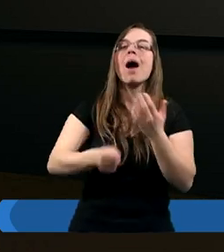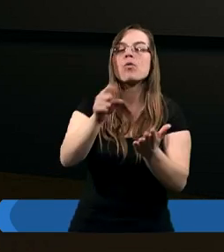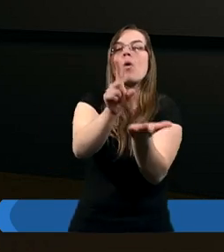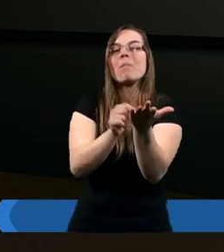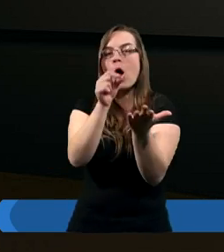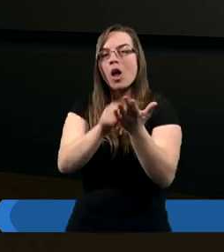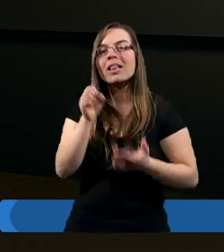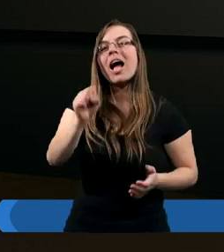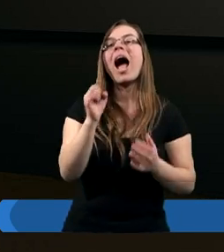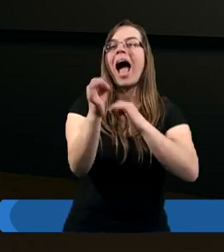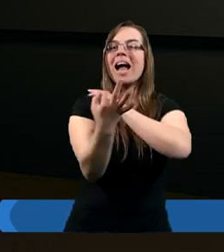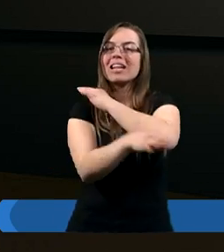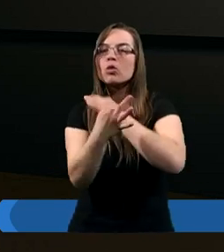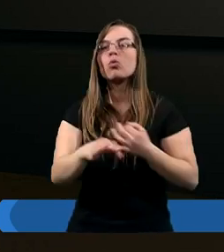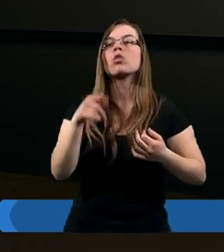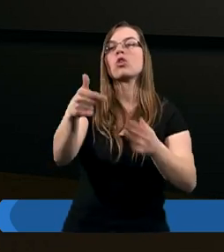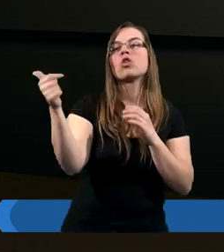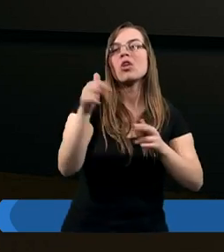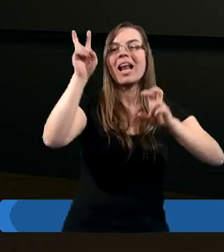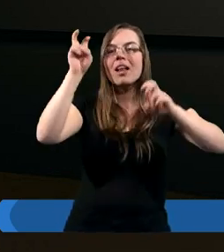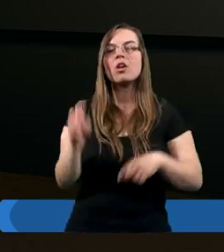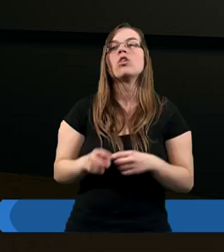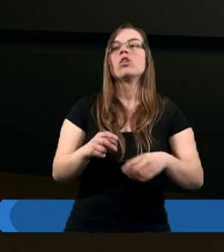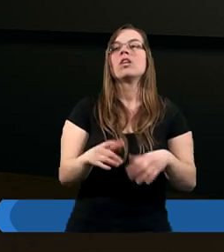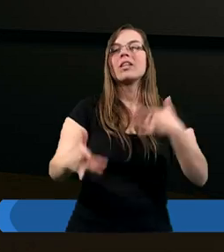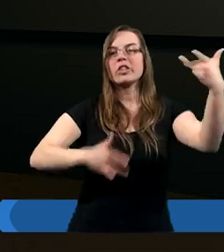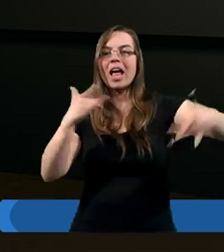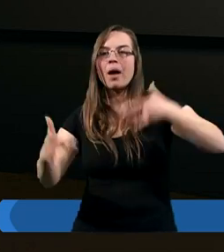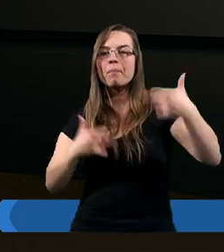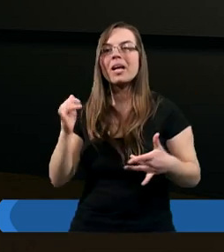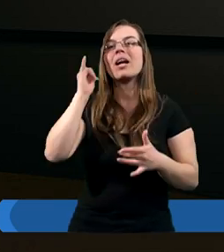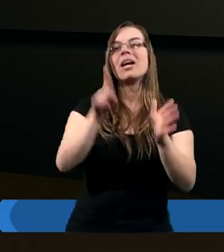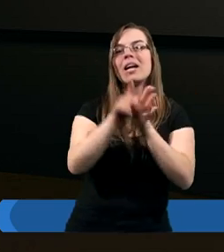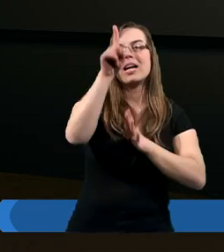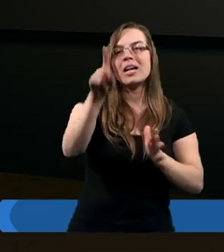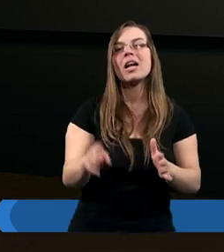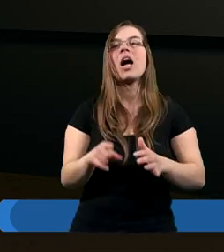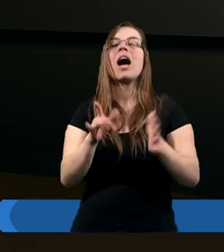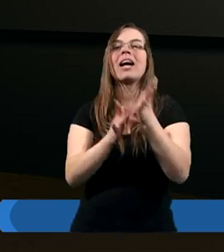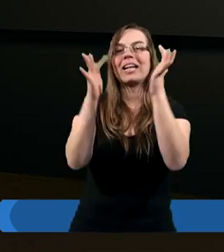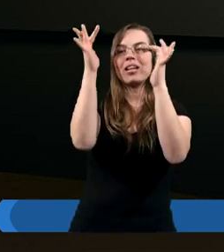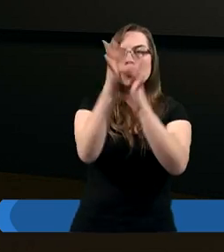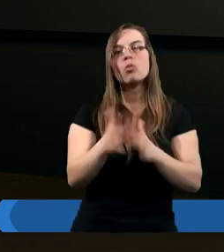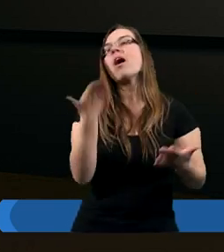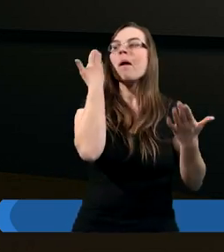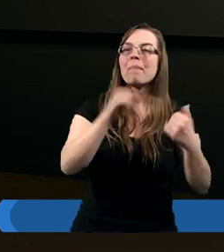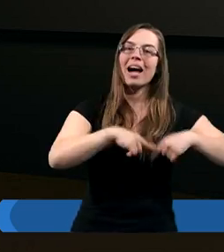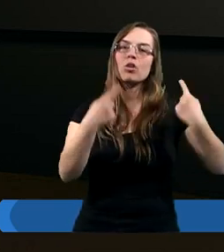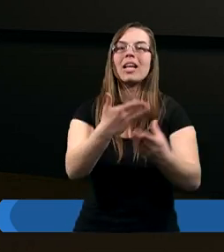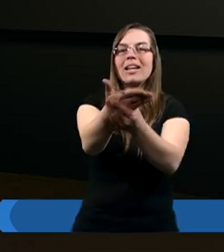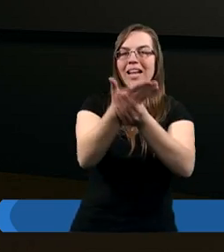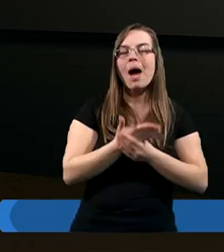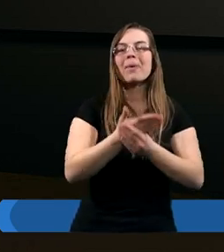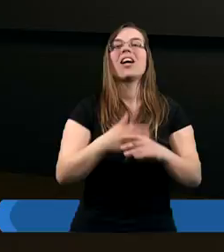apostoła Piotra, a studium zatytułowane będzie Cierpienie dla Chrystusa. Bardzo